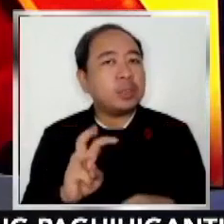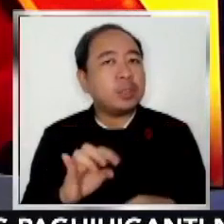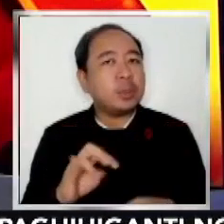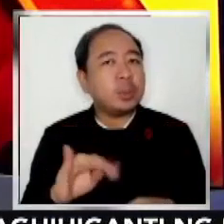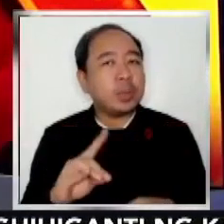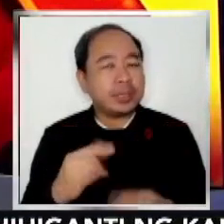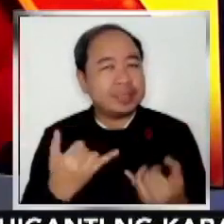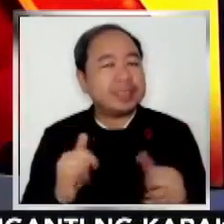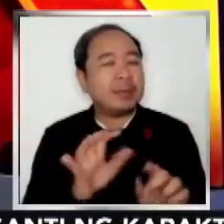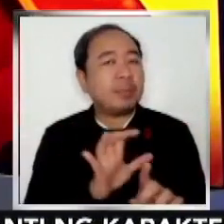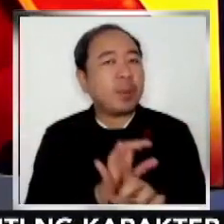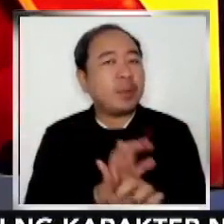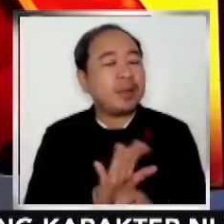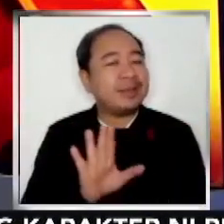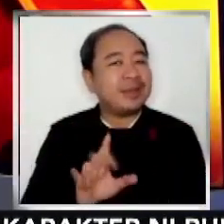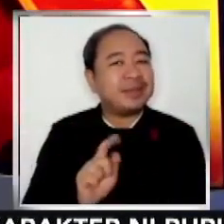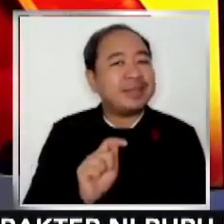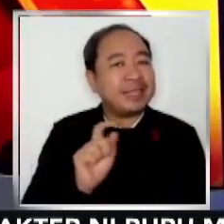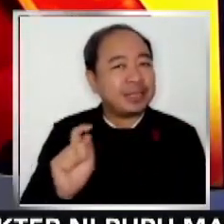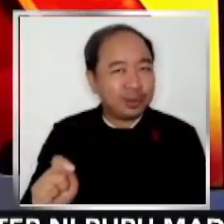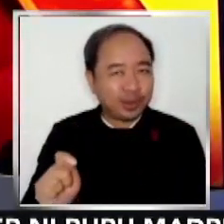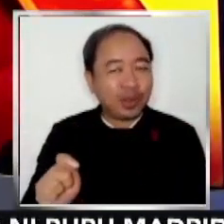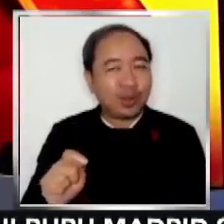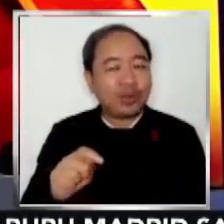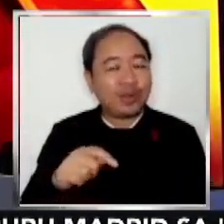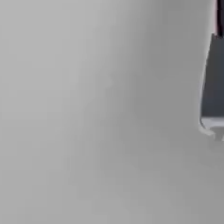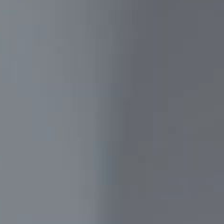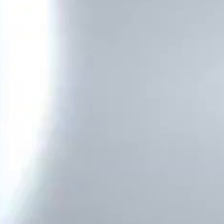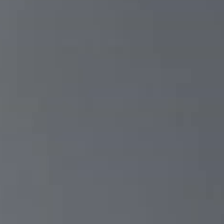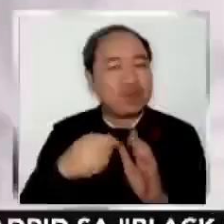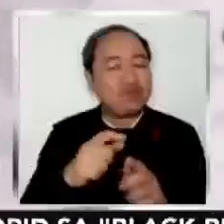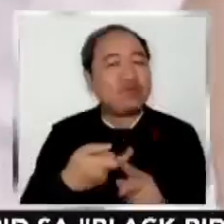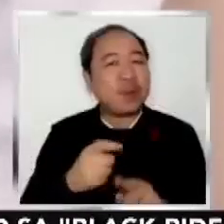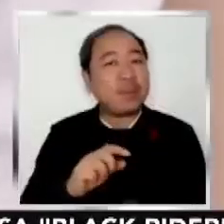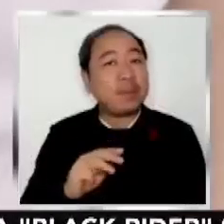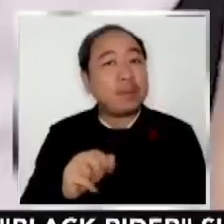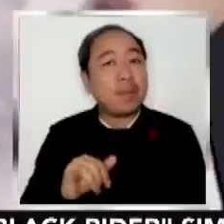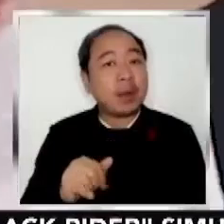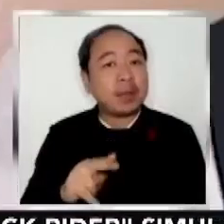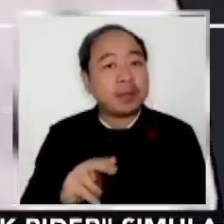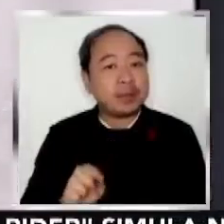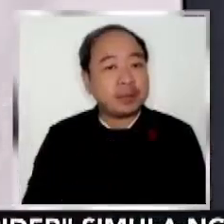TikTok entries ni Yan Yan. Makichika kay Nelson Canlas.